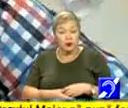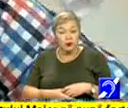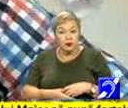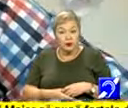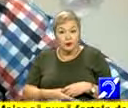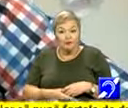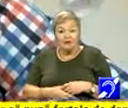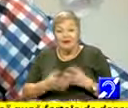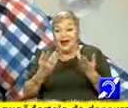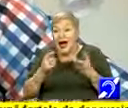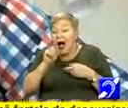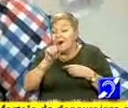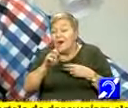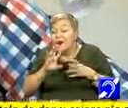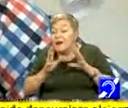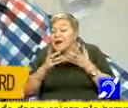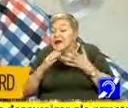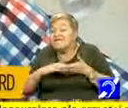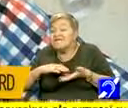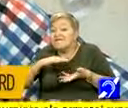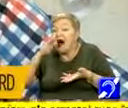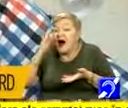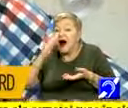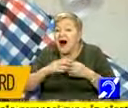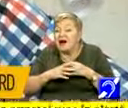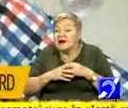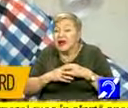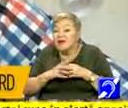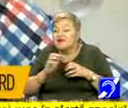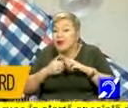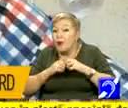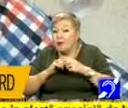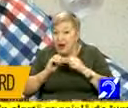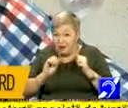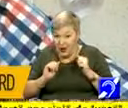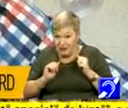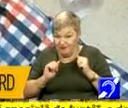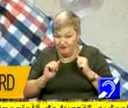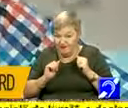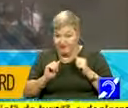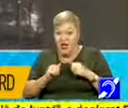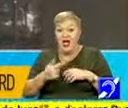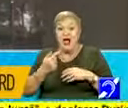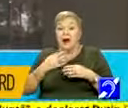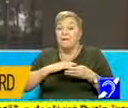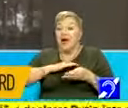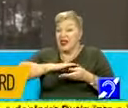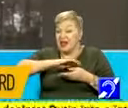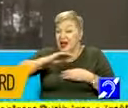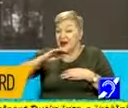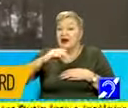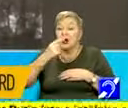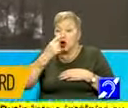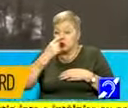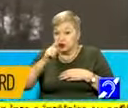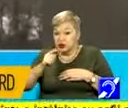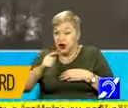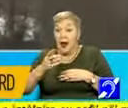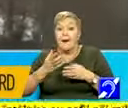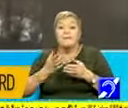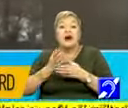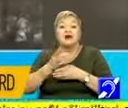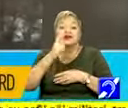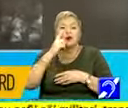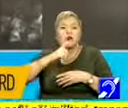Aici să știți că este o mare, mare problemă. Pe teritoriul Federației Ruse funcționează un